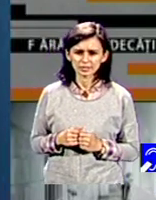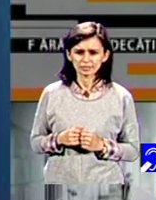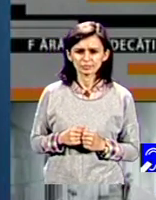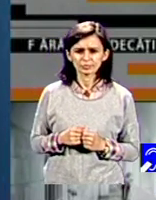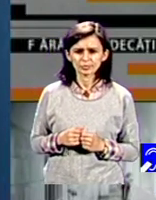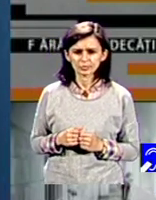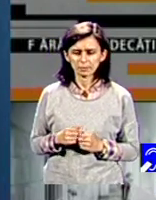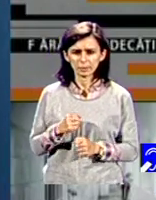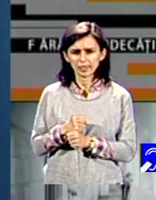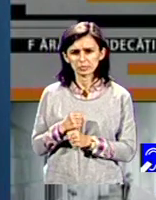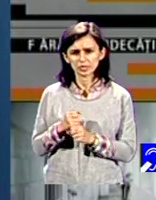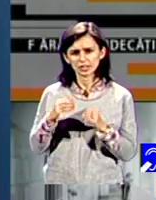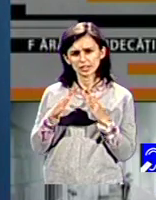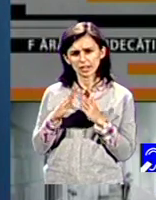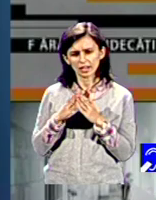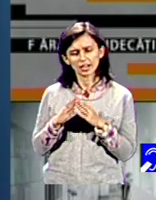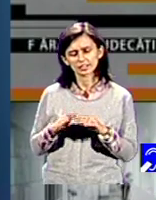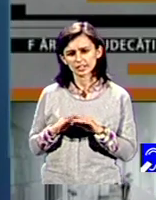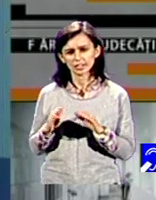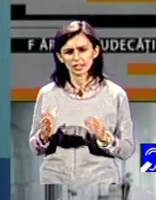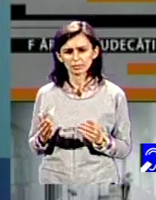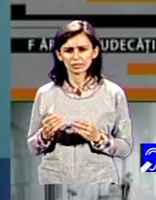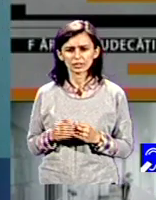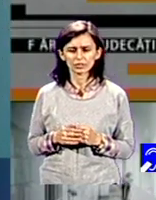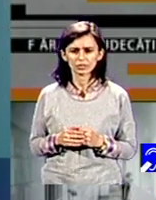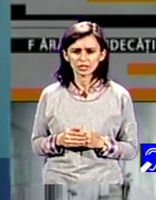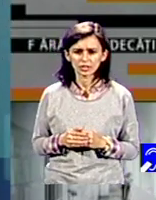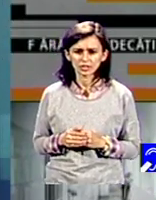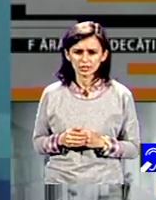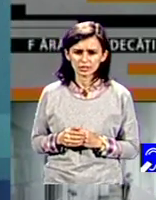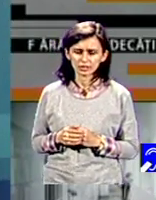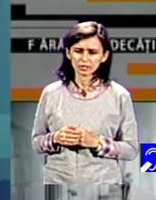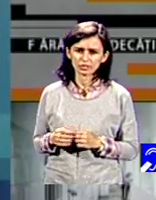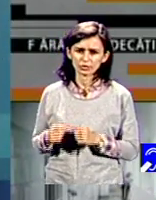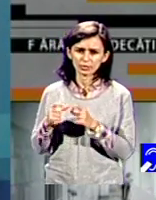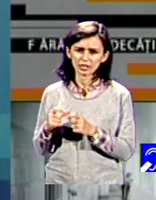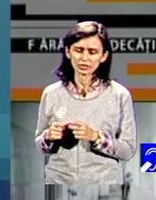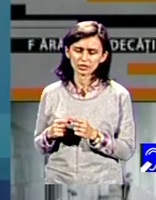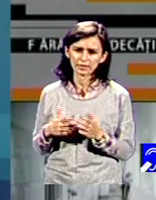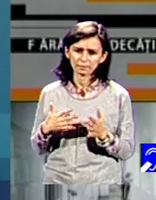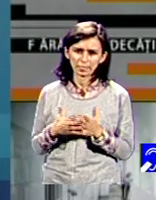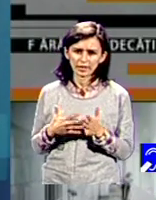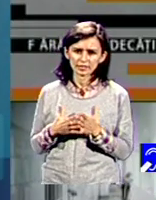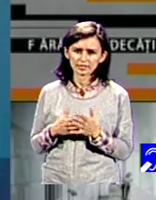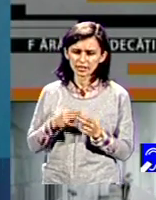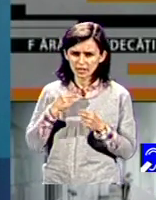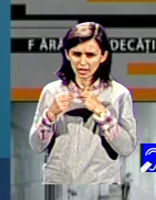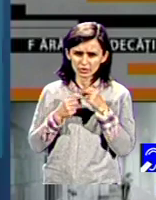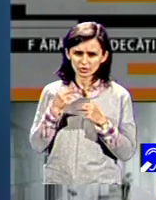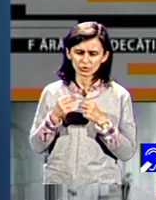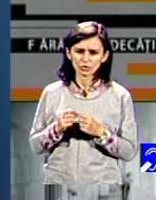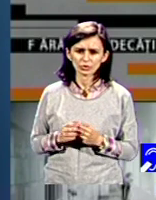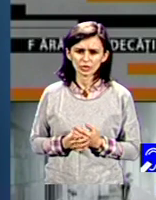lucru de la birou sau de acasă este zona de Game testing care a fost deja atacată